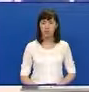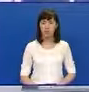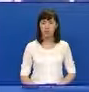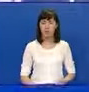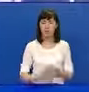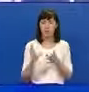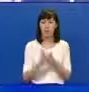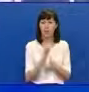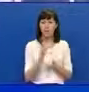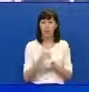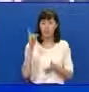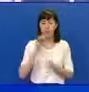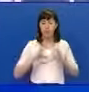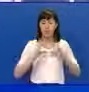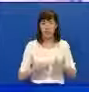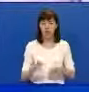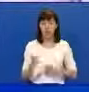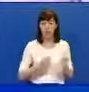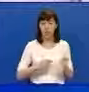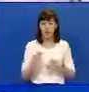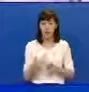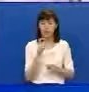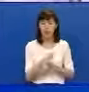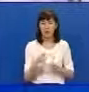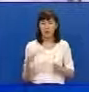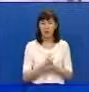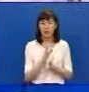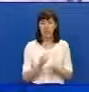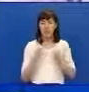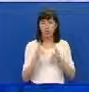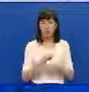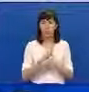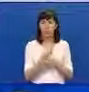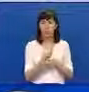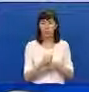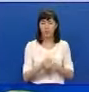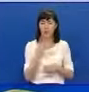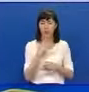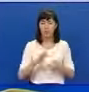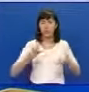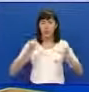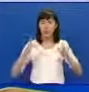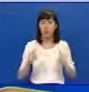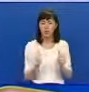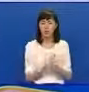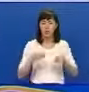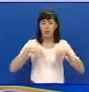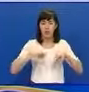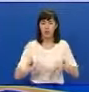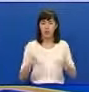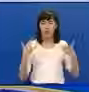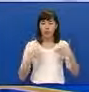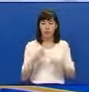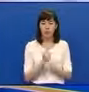Ақпаратты білген әлемді билейді, жөн айтылған. Ел қалғының ақпаратты қауіпсіздігін қамтамасыз ету үшін ұлттық жерсеріктік хабар тарату желісі іске